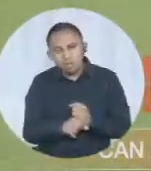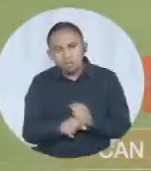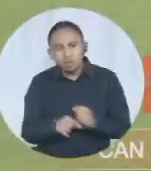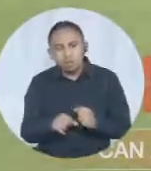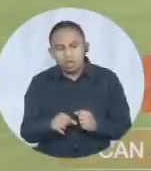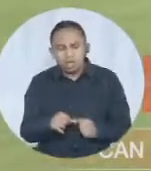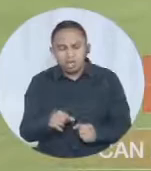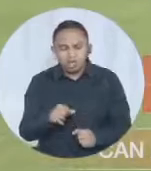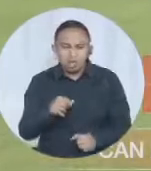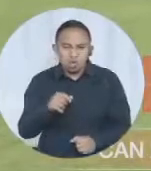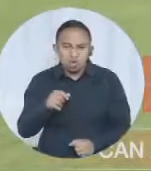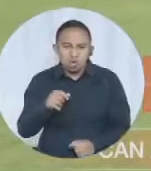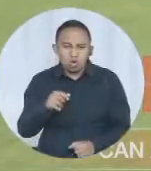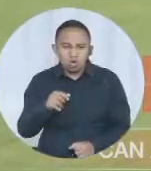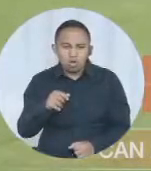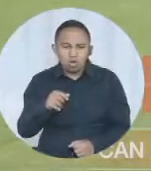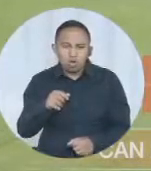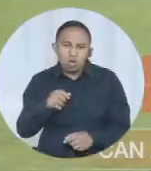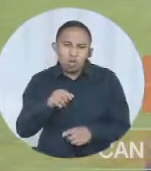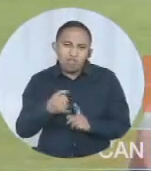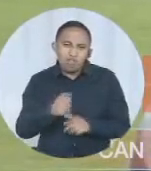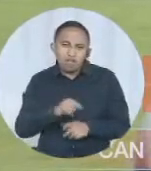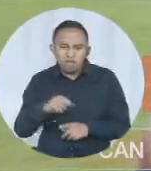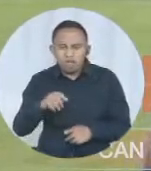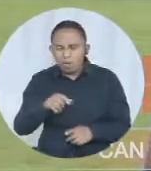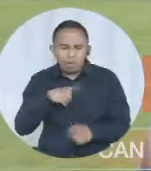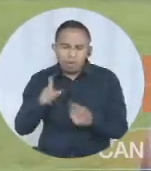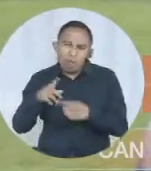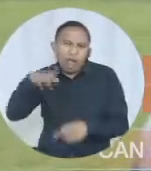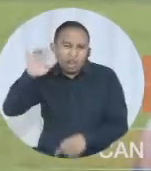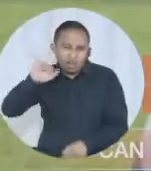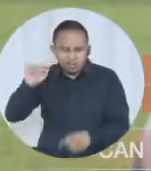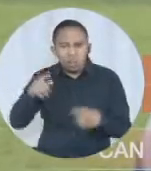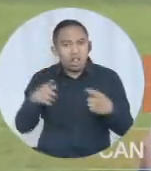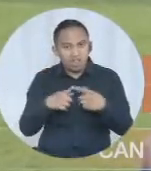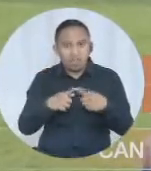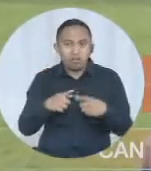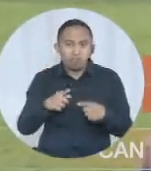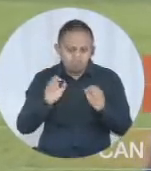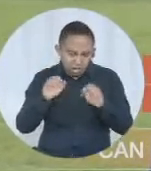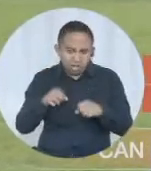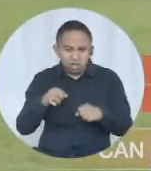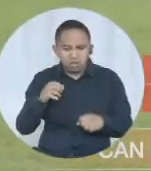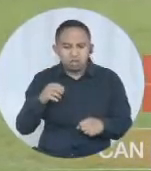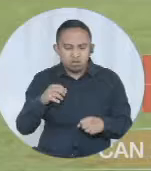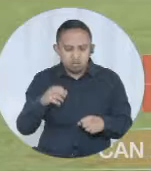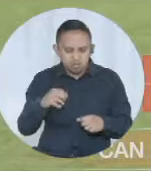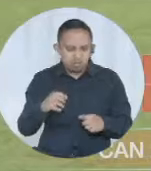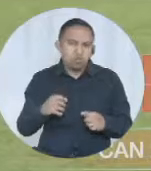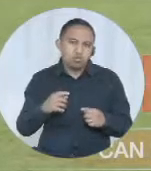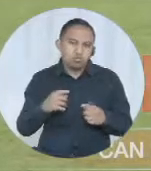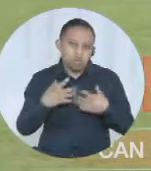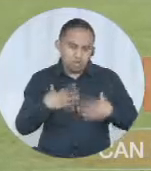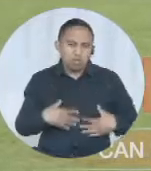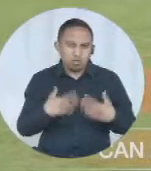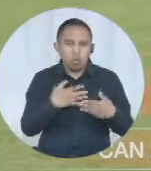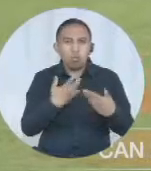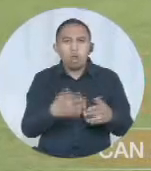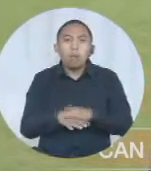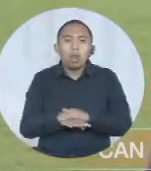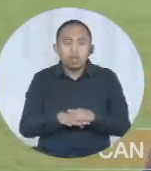fotoana izay faraparany amin'ny volana mety, kanefa kosany dia nanaiky izy fa hanolo tena ilalao amin'ny Madagasikara. Zavatra tsara